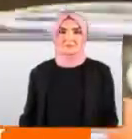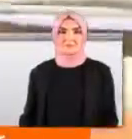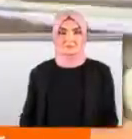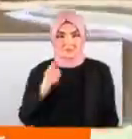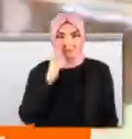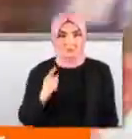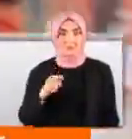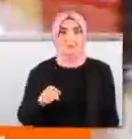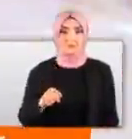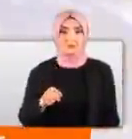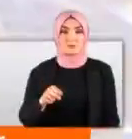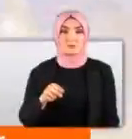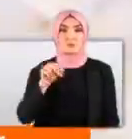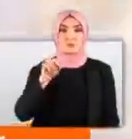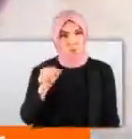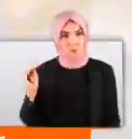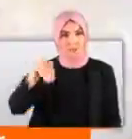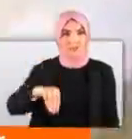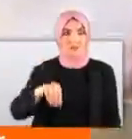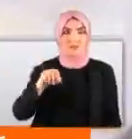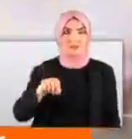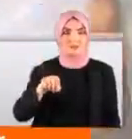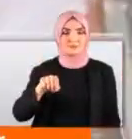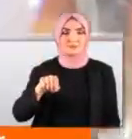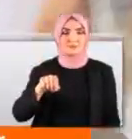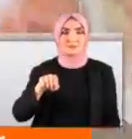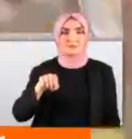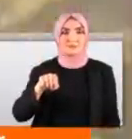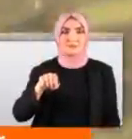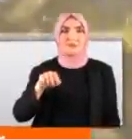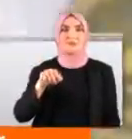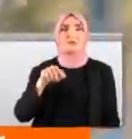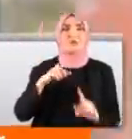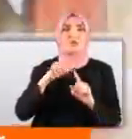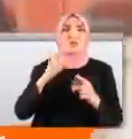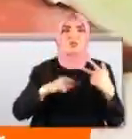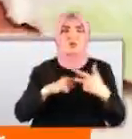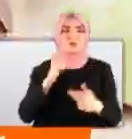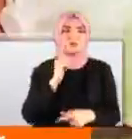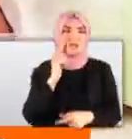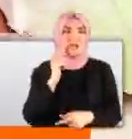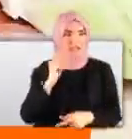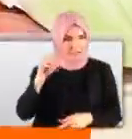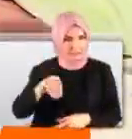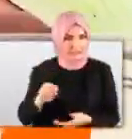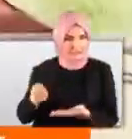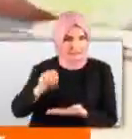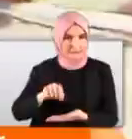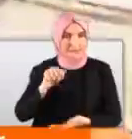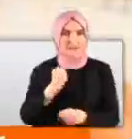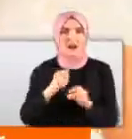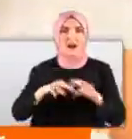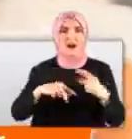Şöyle tuzumuzu ilave edeceğiz. Bu biraz toz şeker, gaz yapmasın diye. Toz şeker. Toz şeker. Ne